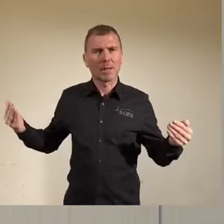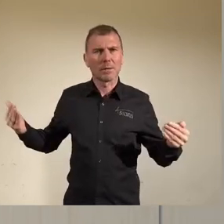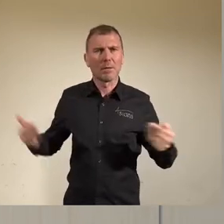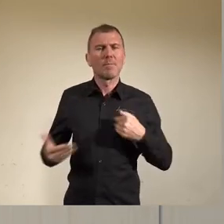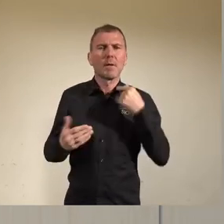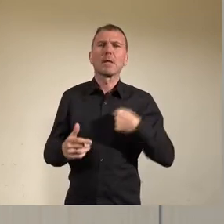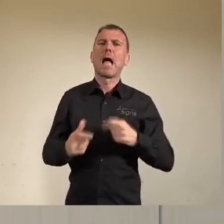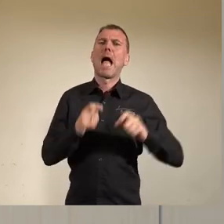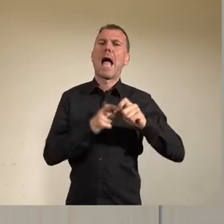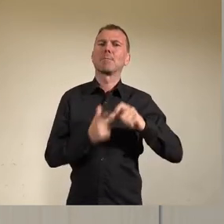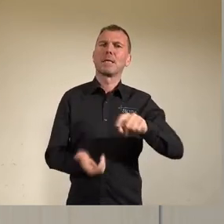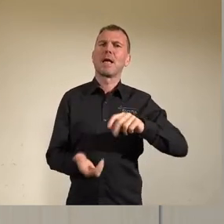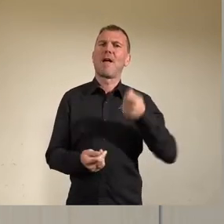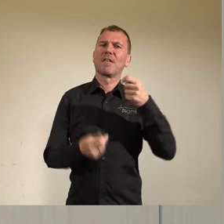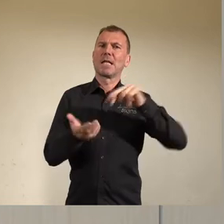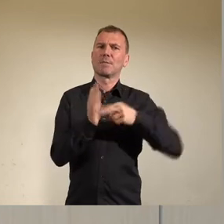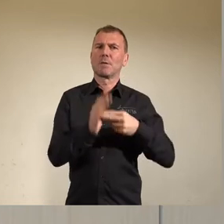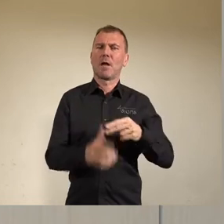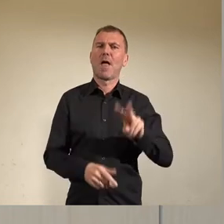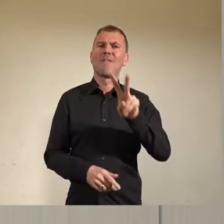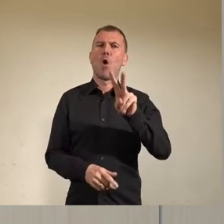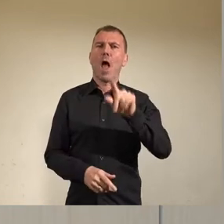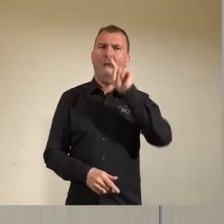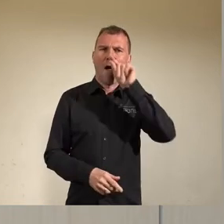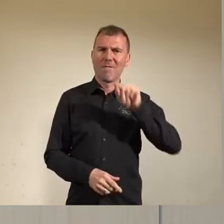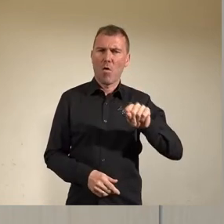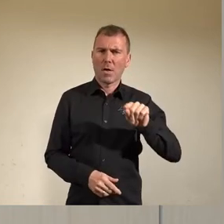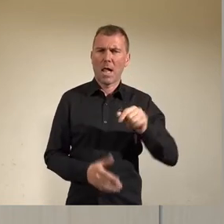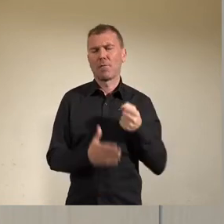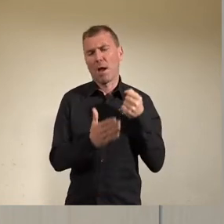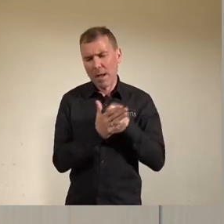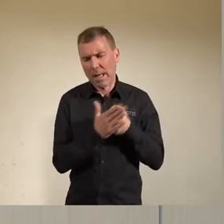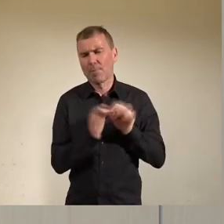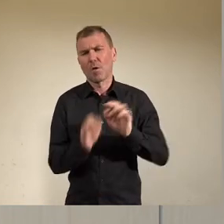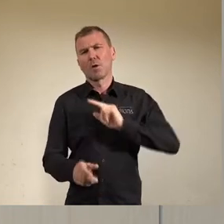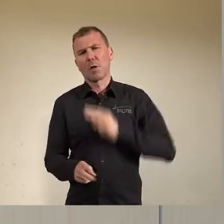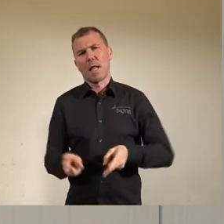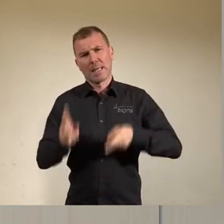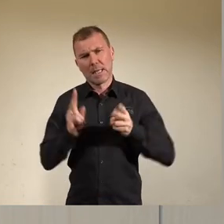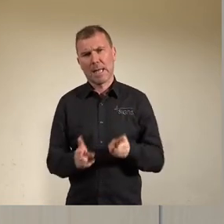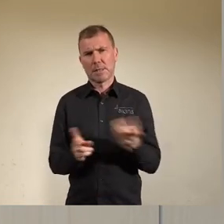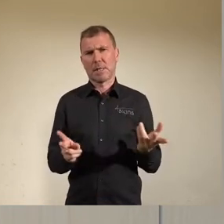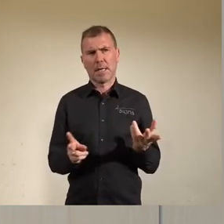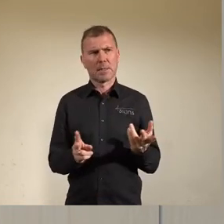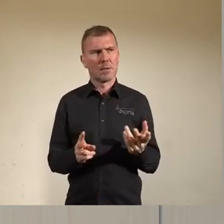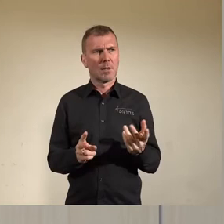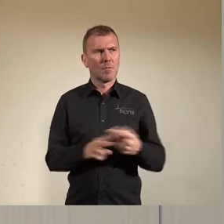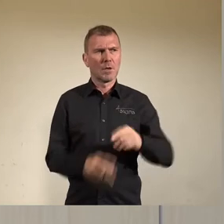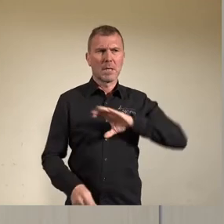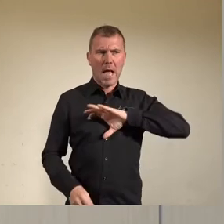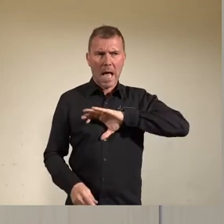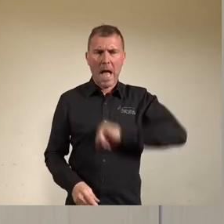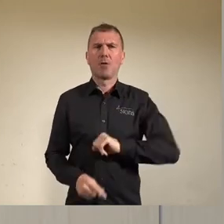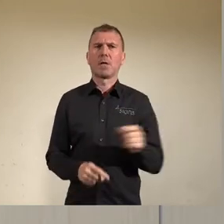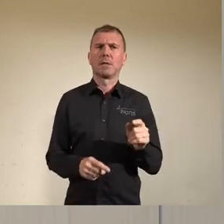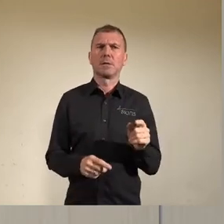unserer SPD-Finanzpolitikerin Viola Vogel für ihr unermüdliches Kämpfen für soziale Gerechtigkeit und auch für das Aushalten